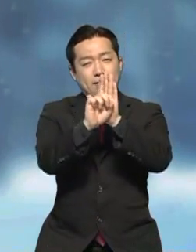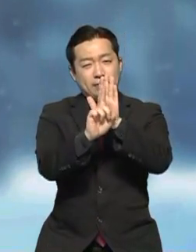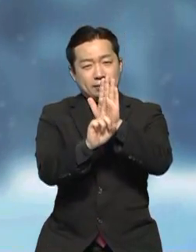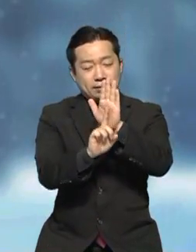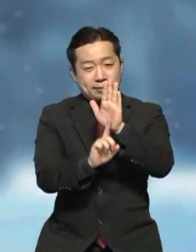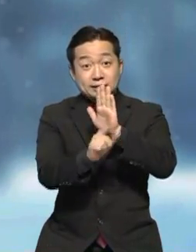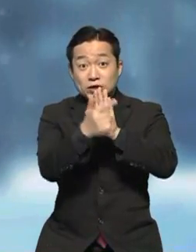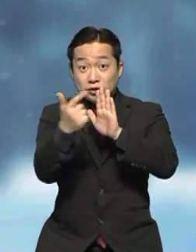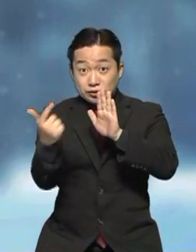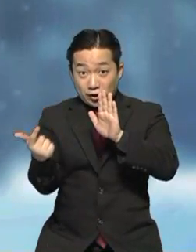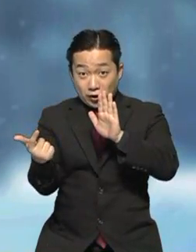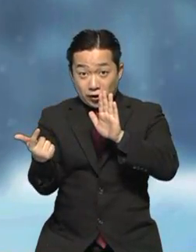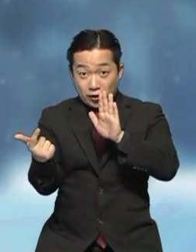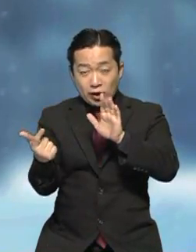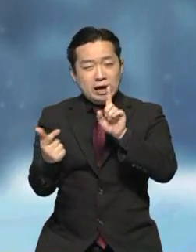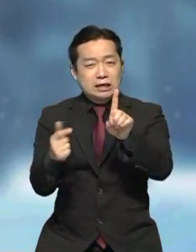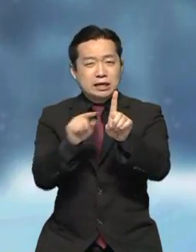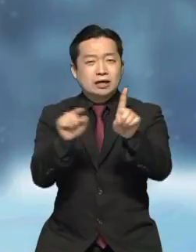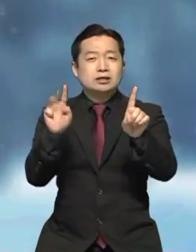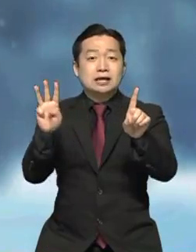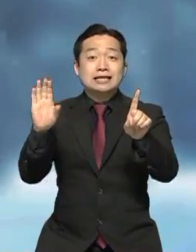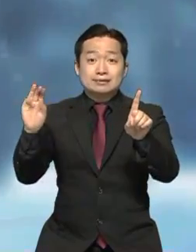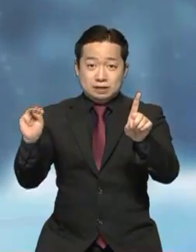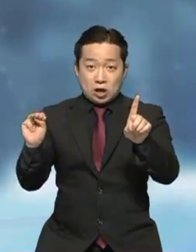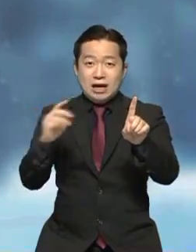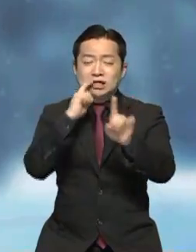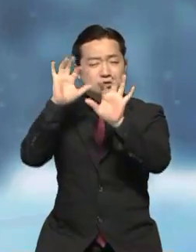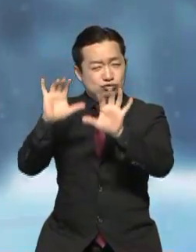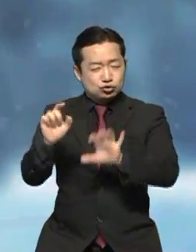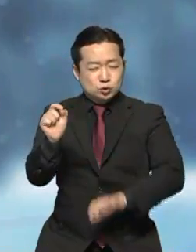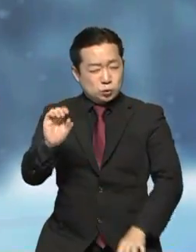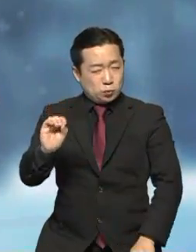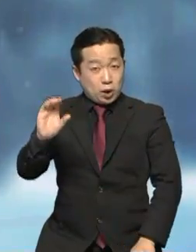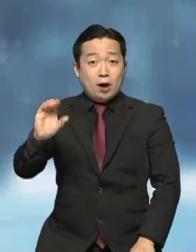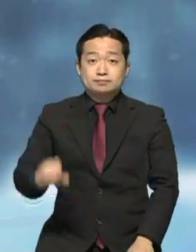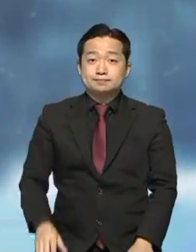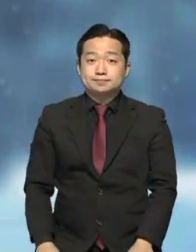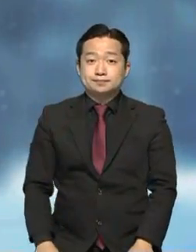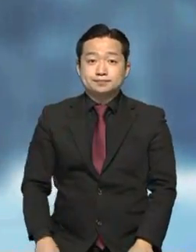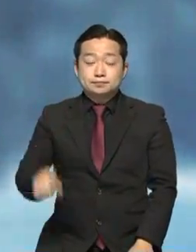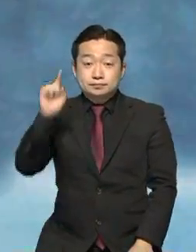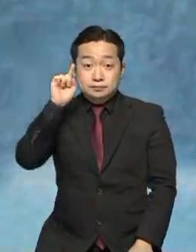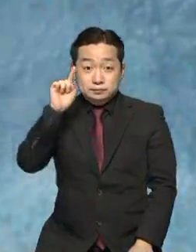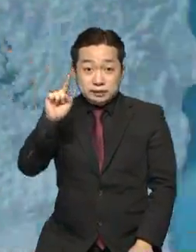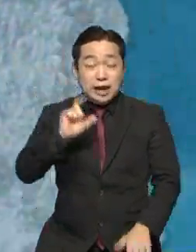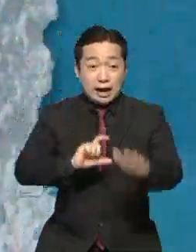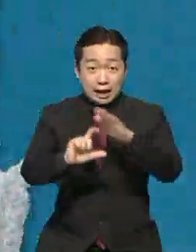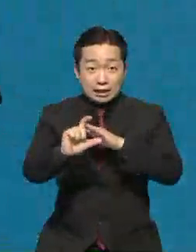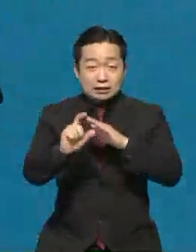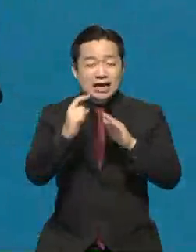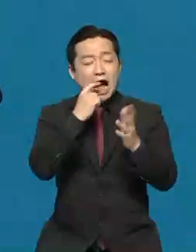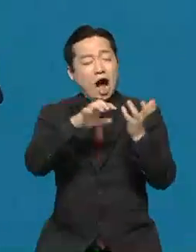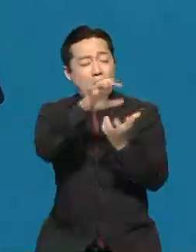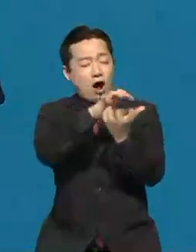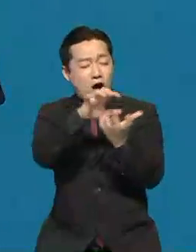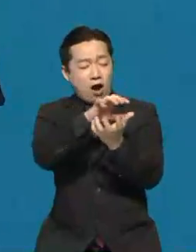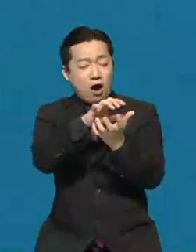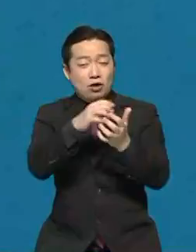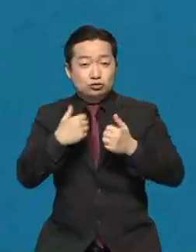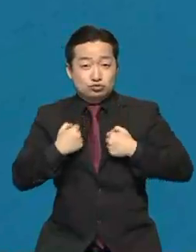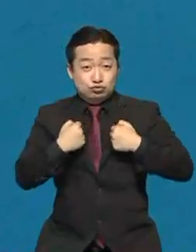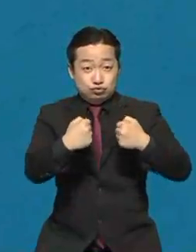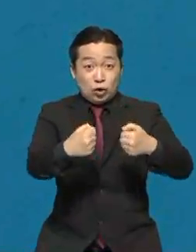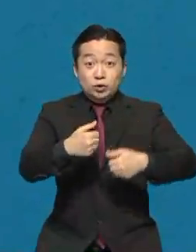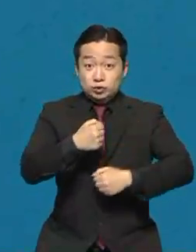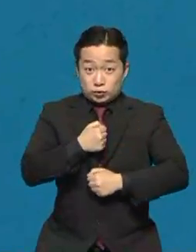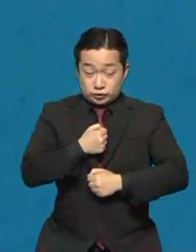저녁 무렵부터 1에서 3cm의 눈이 제법 쌓이겠습니다. 내일도 오전까지는 짙은 안개를 유의하시는 게